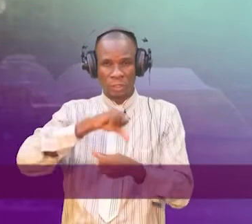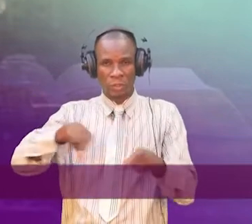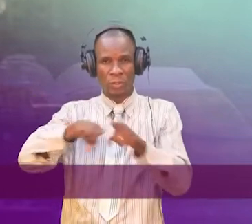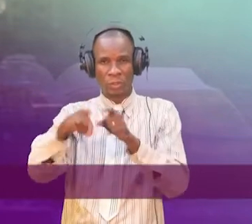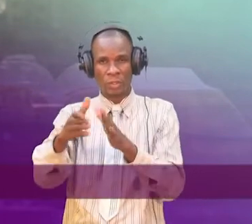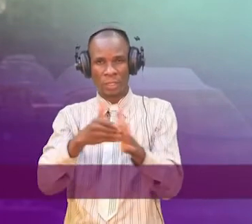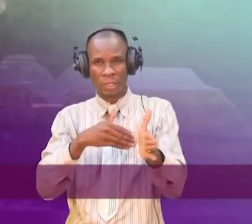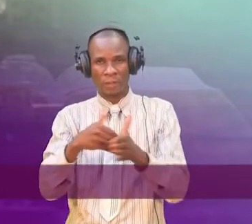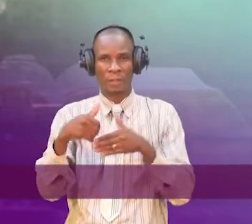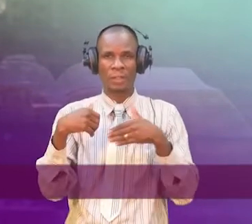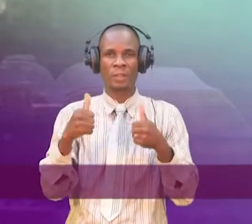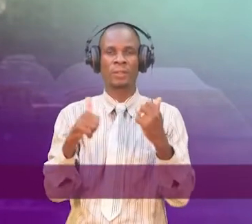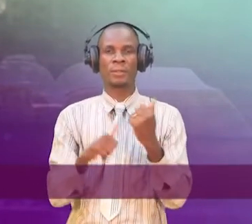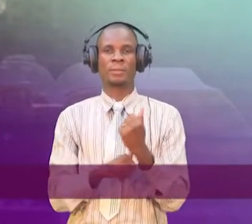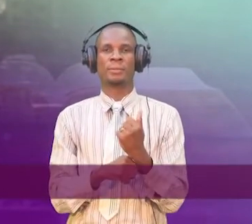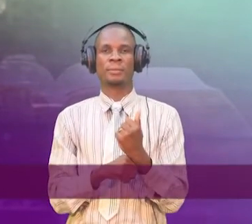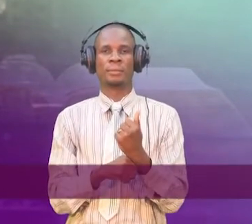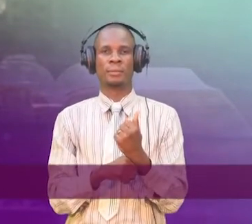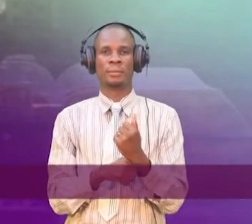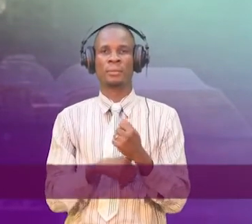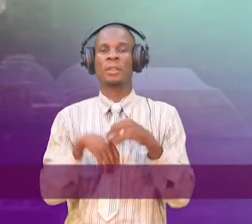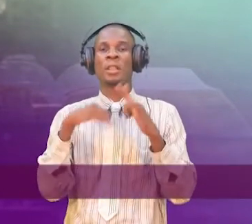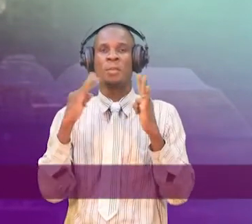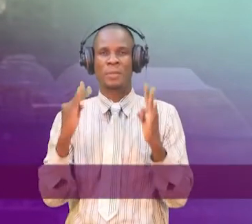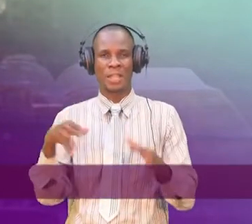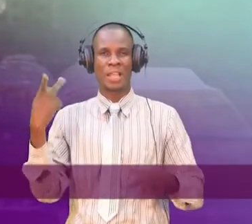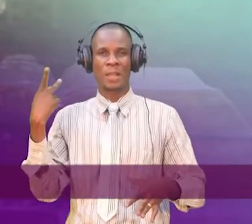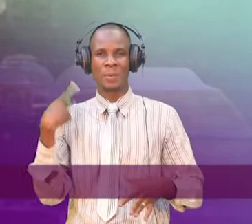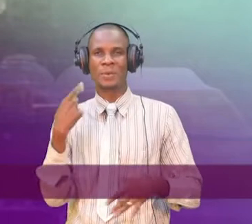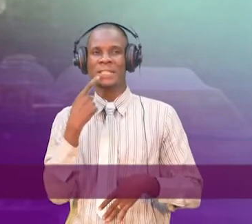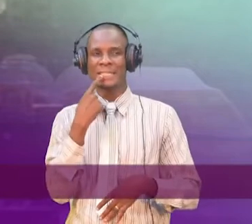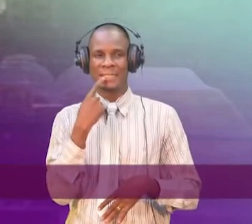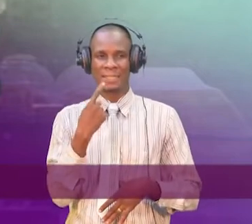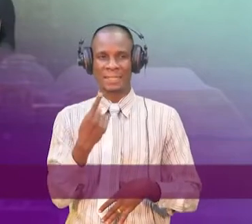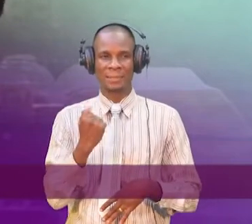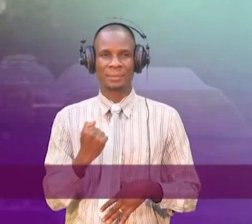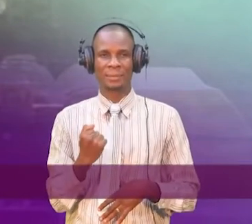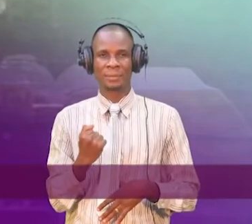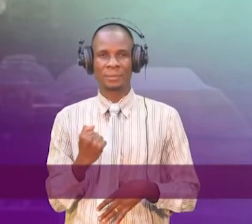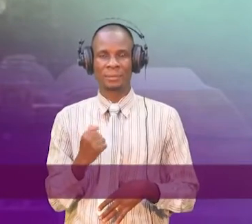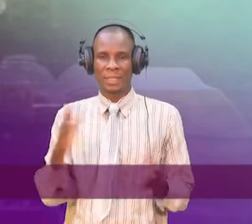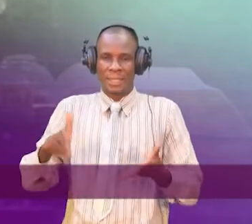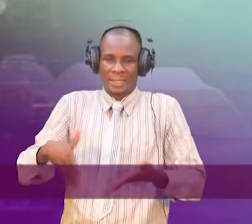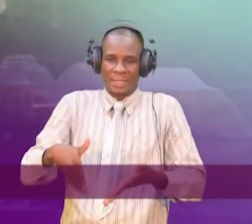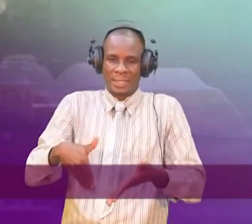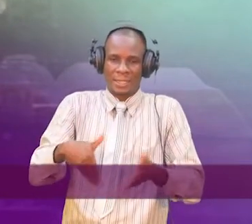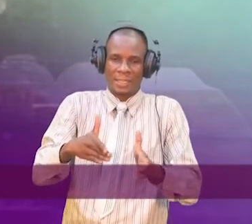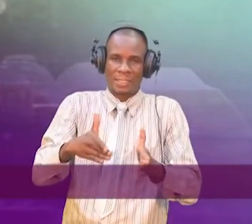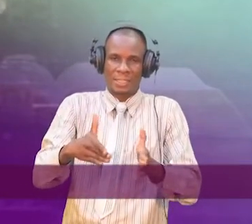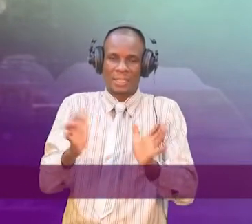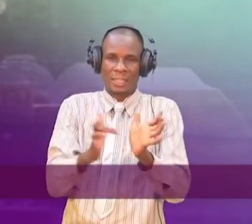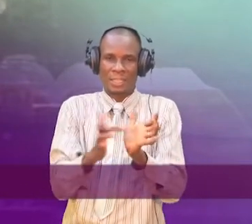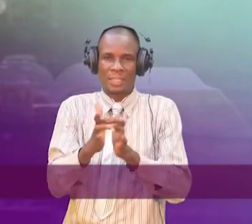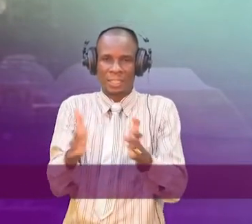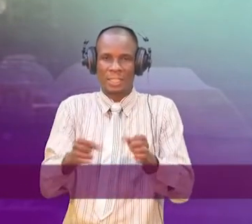milimo mabe ezali, bokasi ya mabe ezali, nguya ya molili ezali oyo ezali